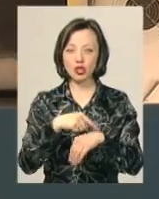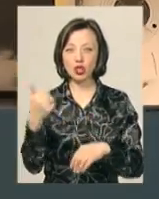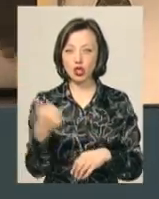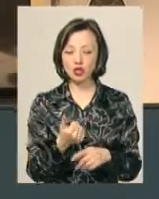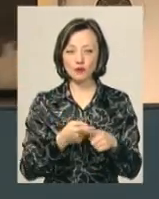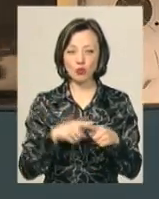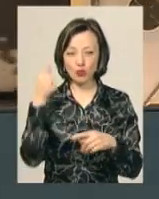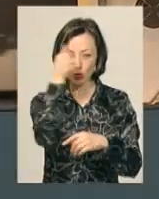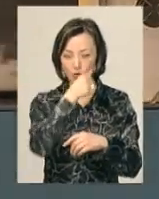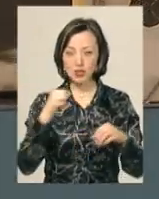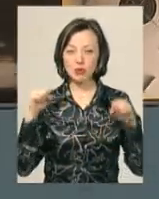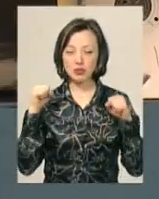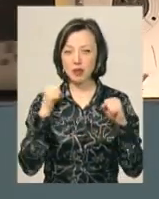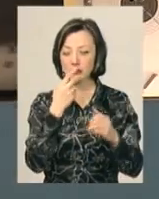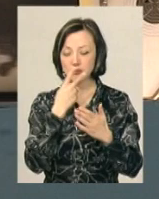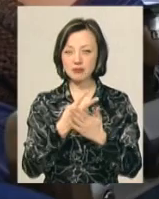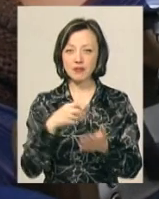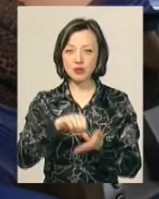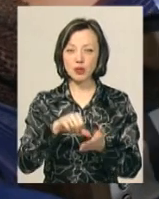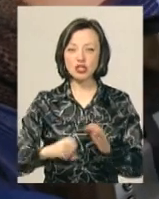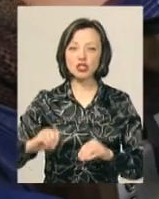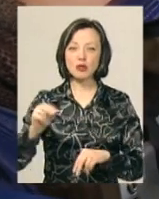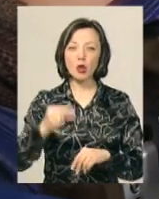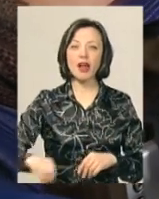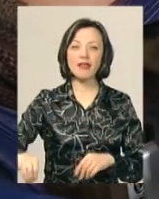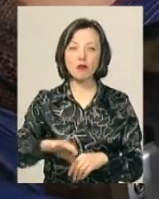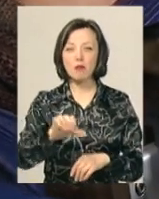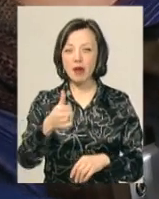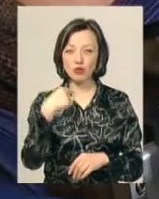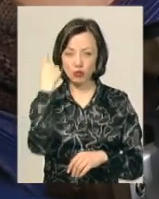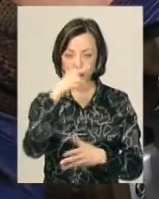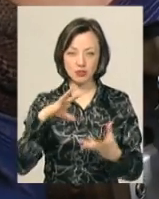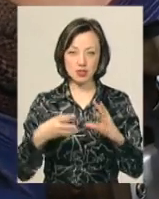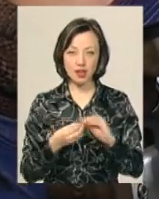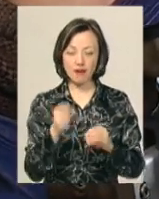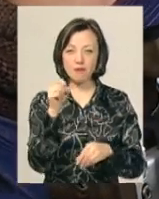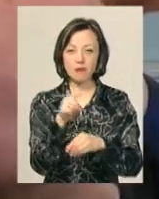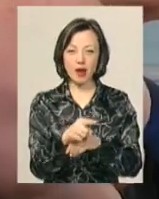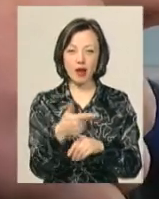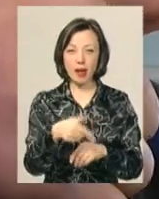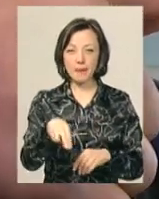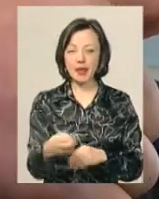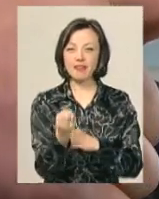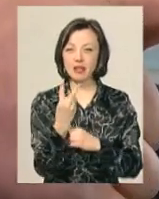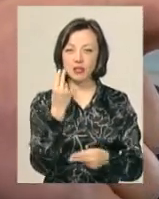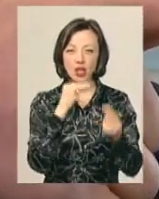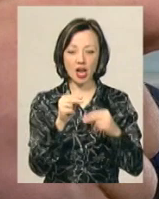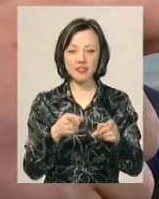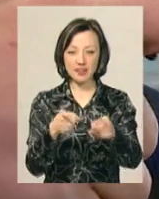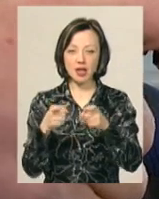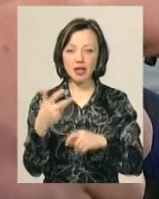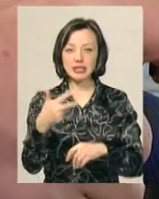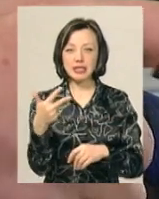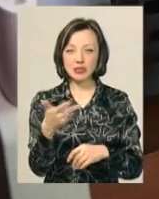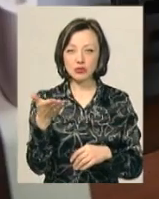У цьому році спортсмен дебютував на чемпіонаті Європи і став першим в особистому заліку у вправі ГП-12, де найкраще відстріляв